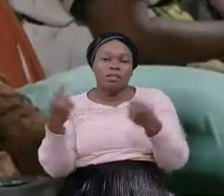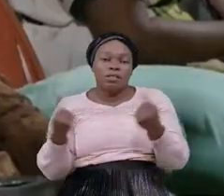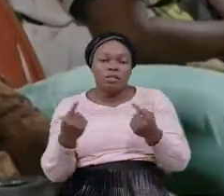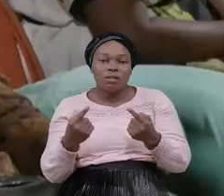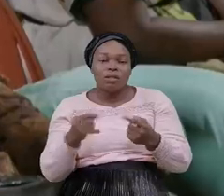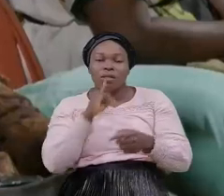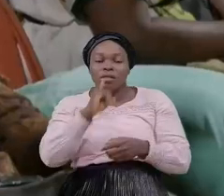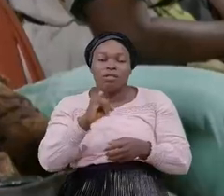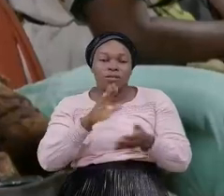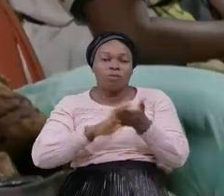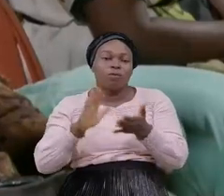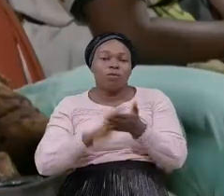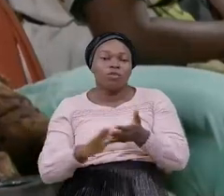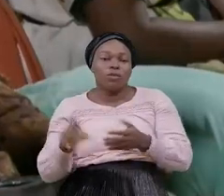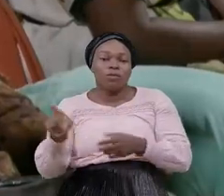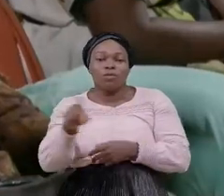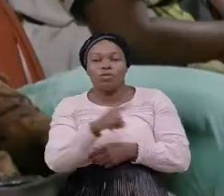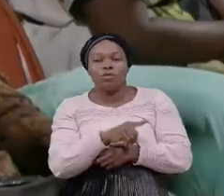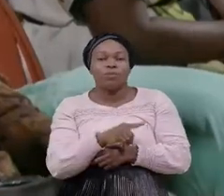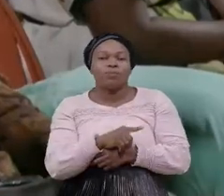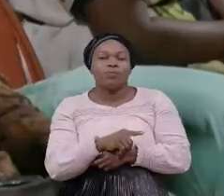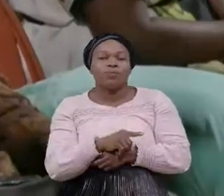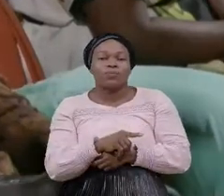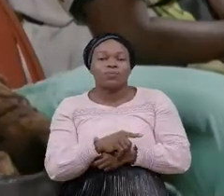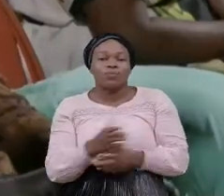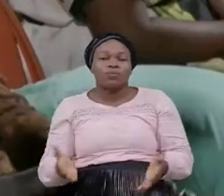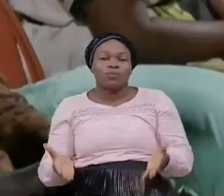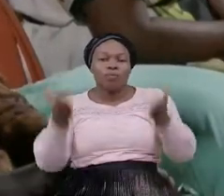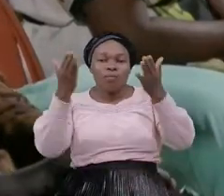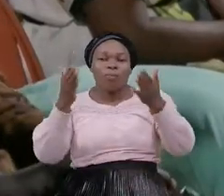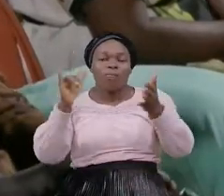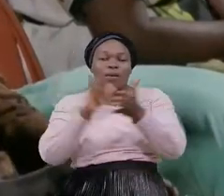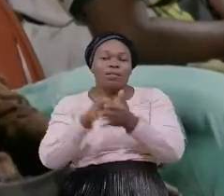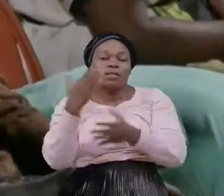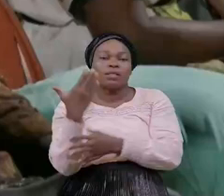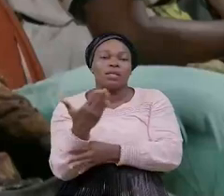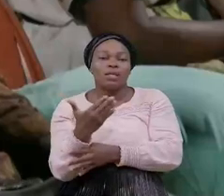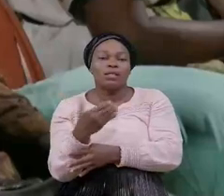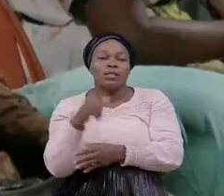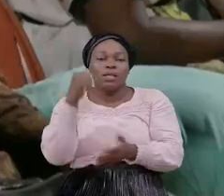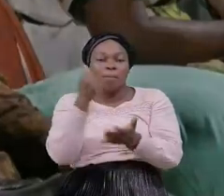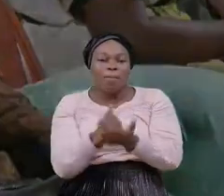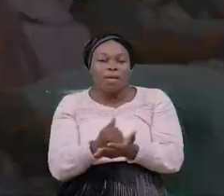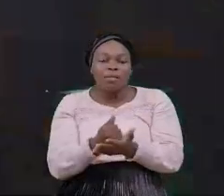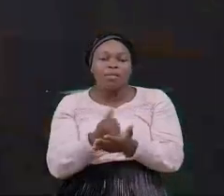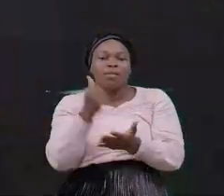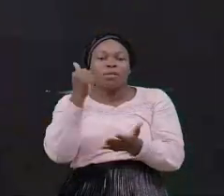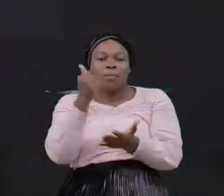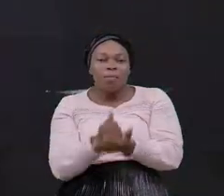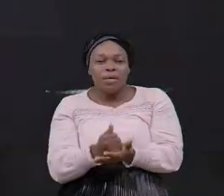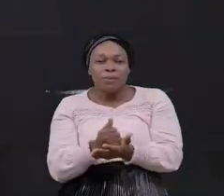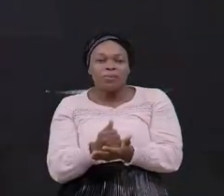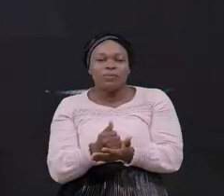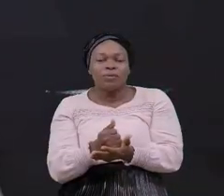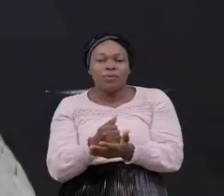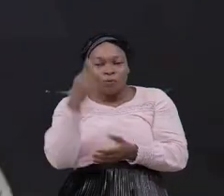pardonnés, ma fille, tes péchés te sont pardonnés. Levez la main là. Amen. Amen. Je dis